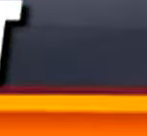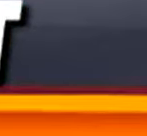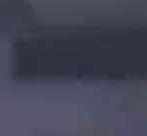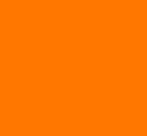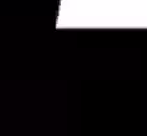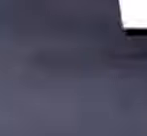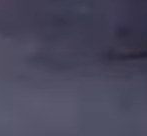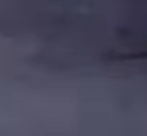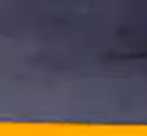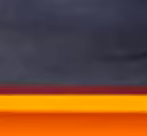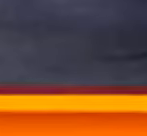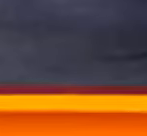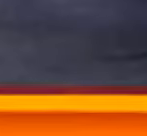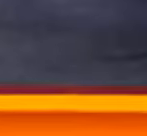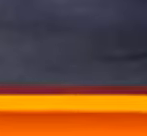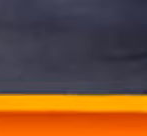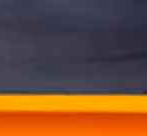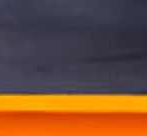vessel.